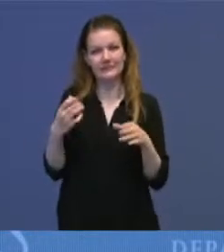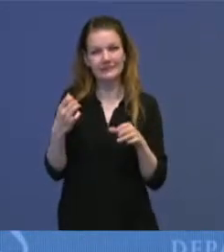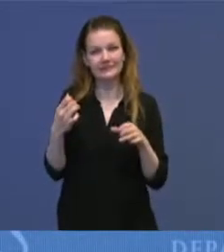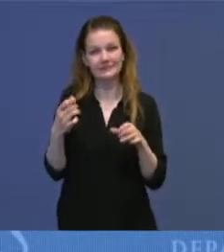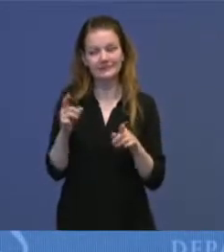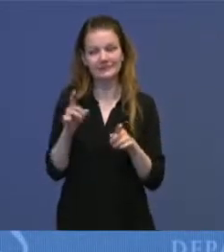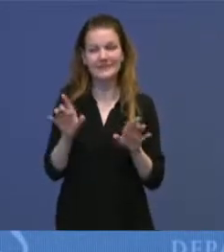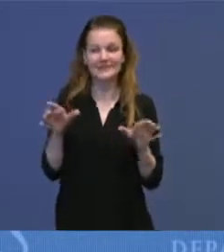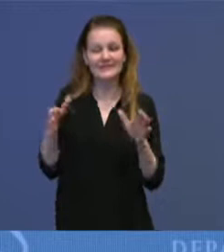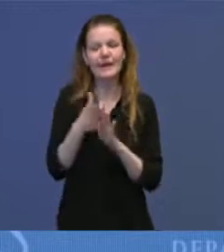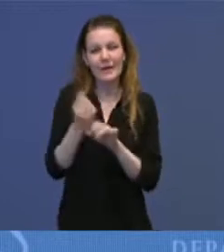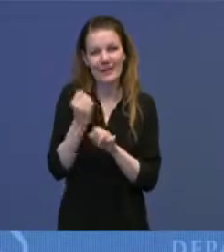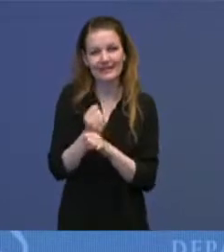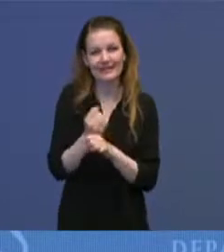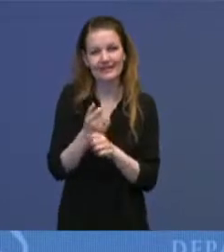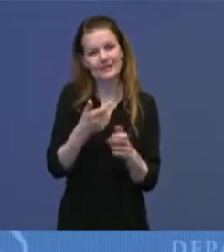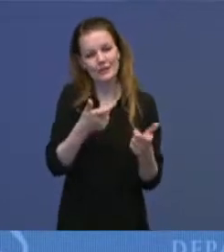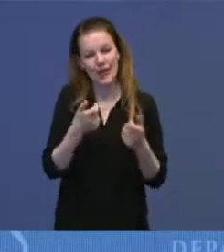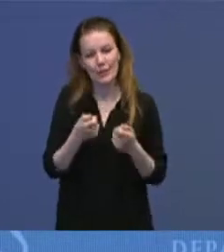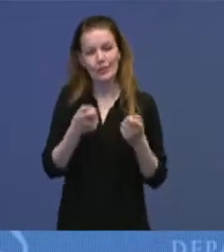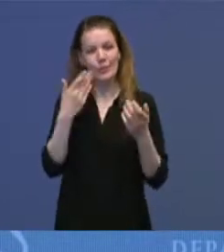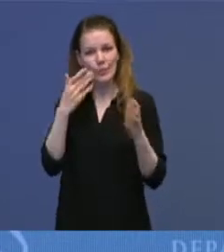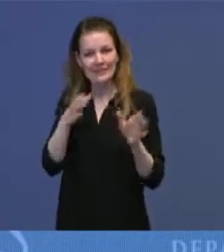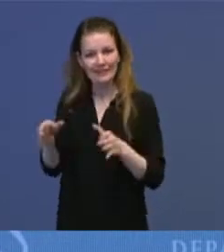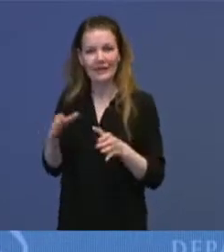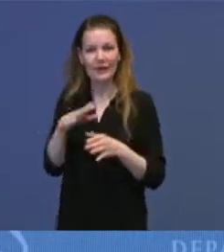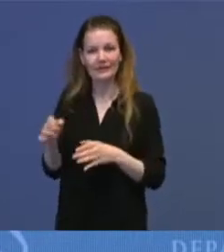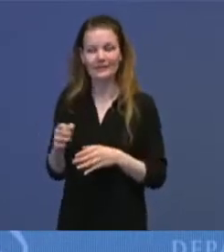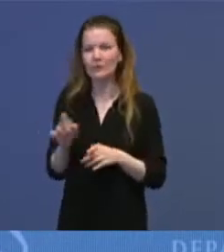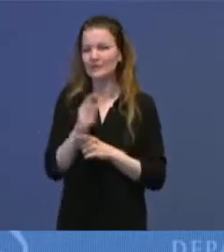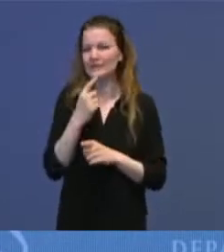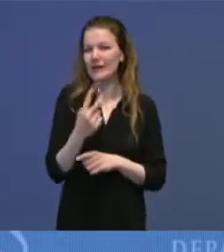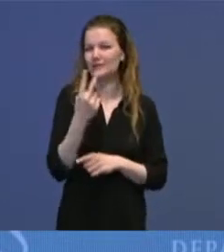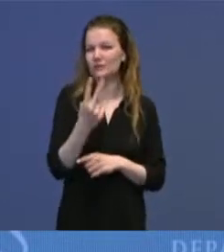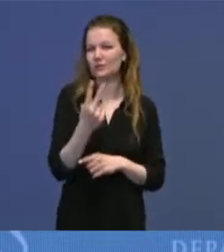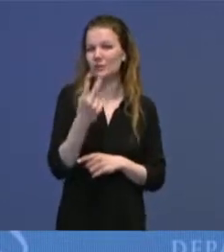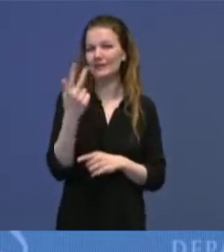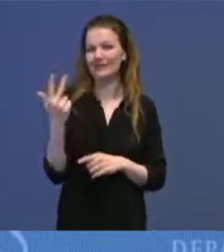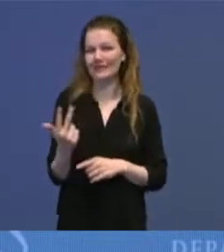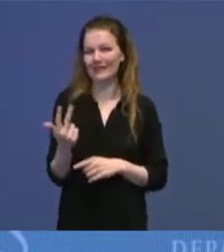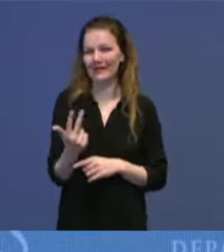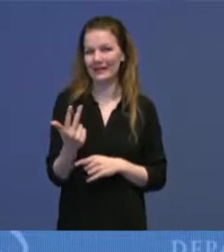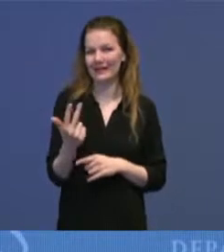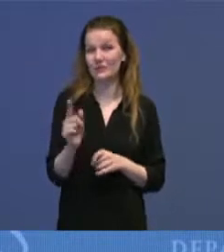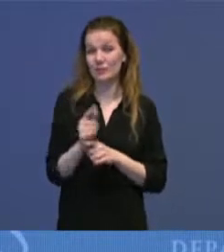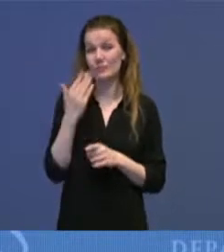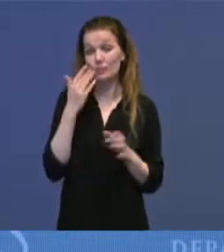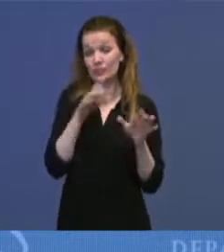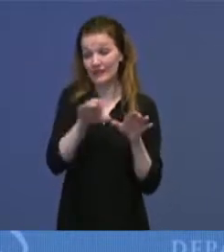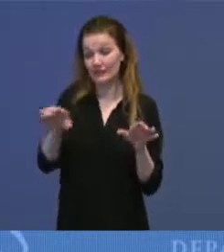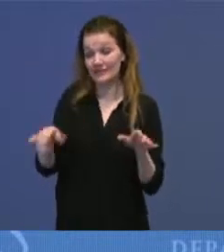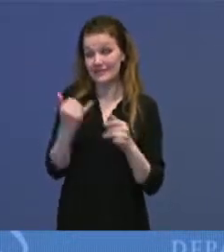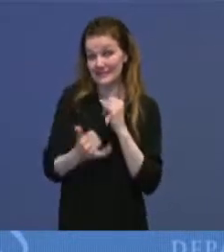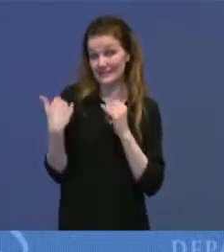bosetning, så var om lag 2/3 av de som ble bosatt under den forrige krisen, bosatt